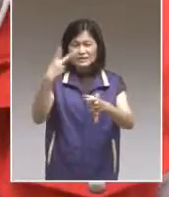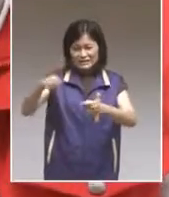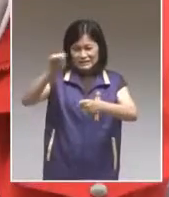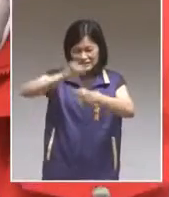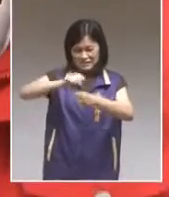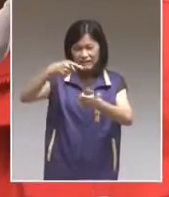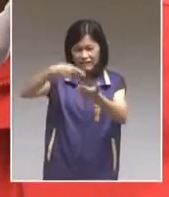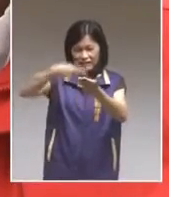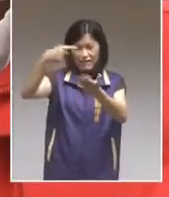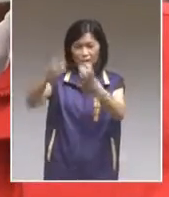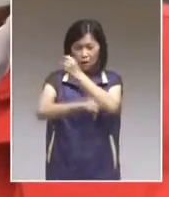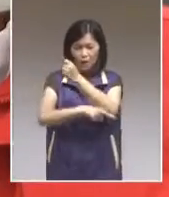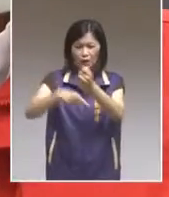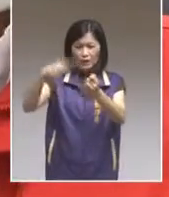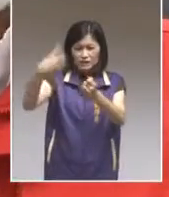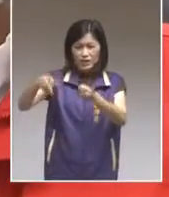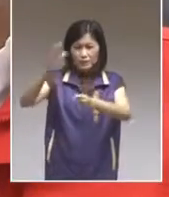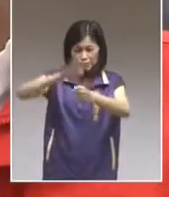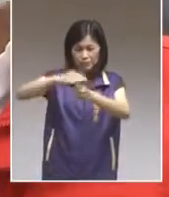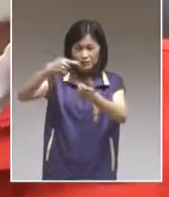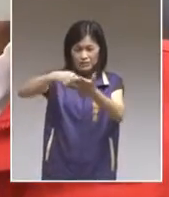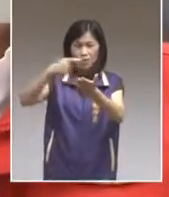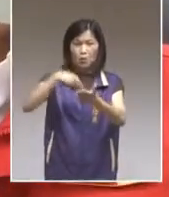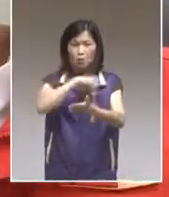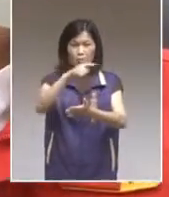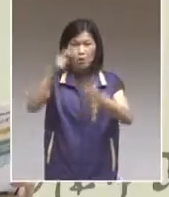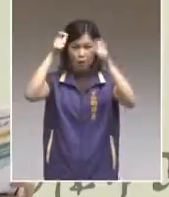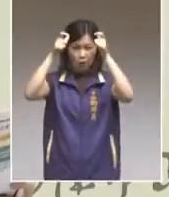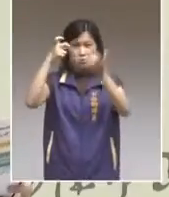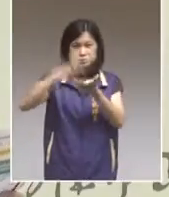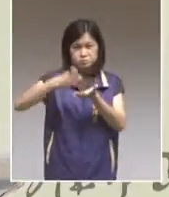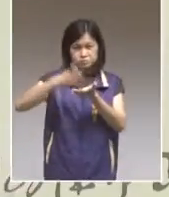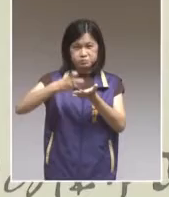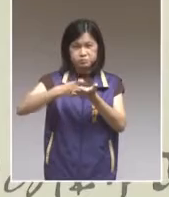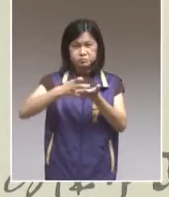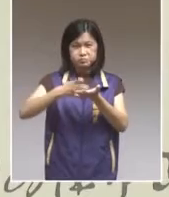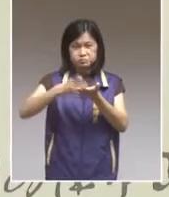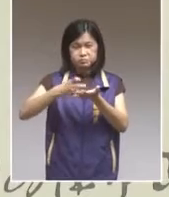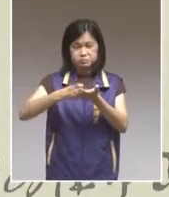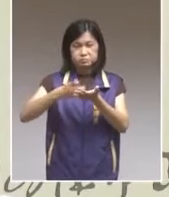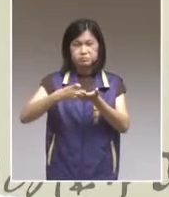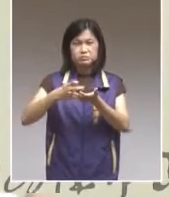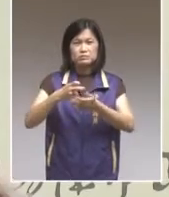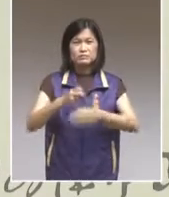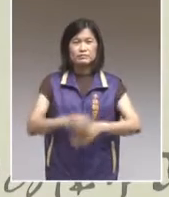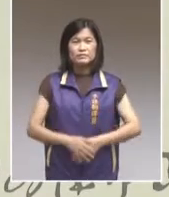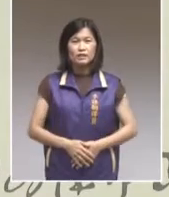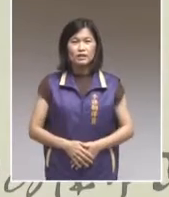一个、比较谨慎的一些规定。好，那其他。